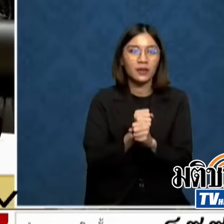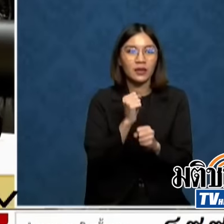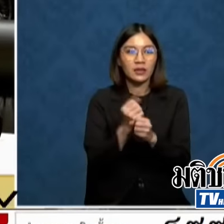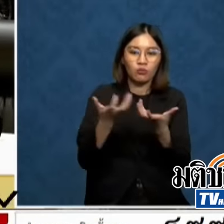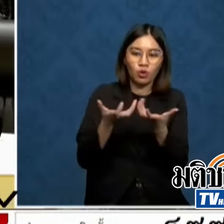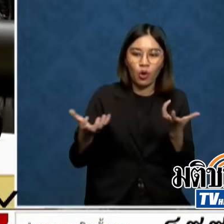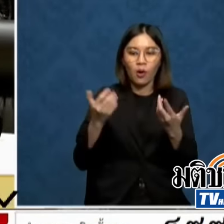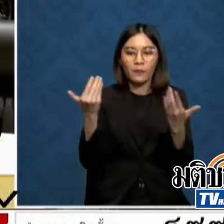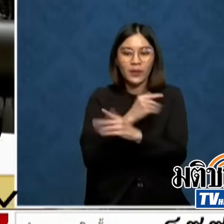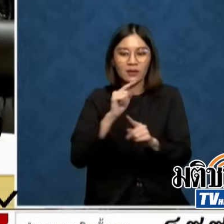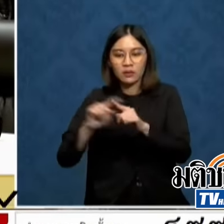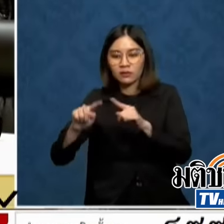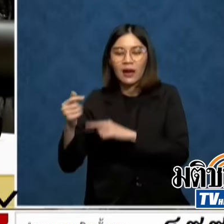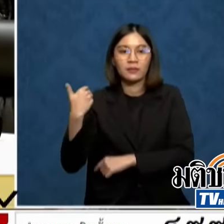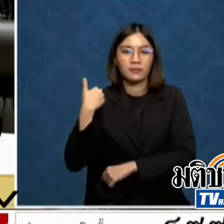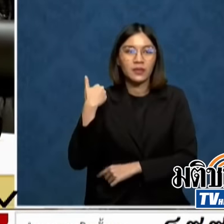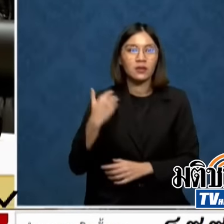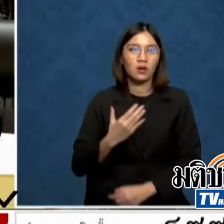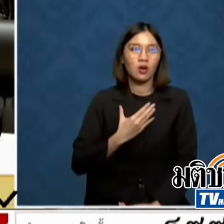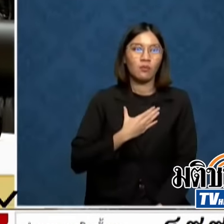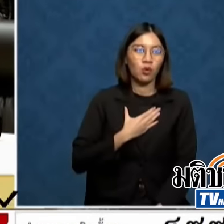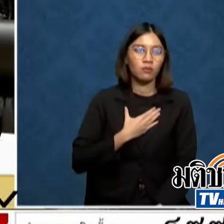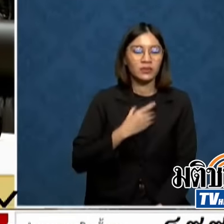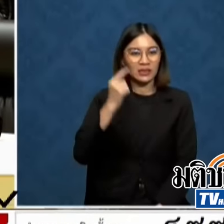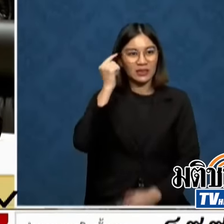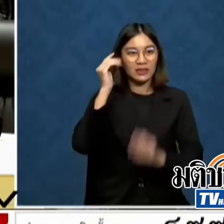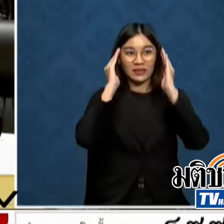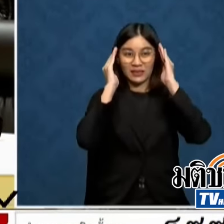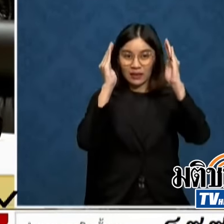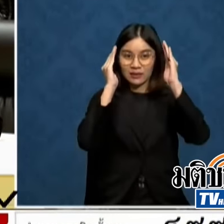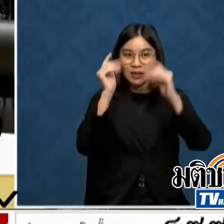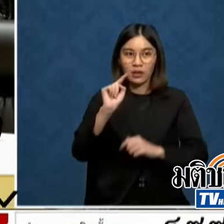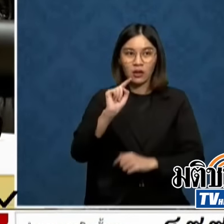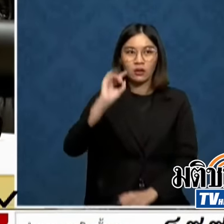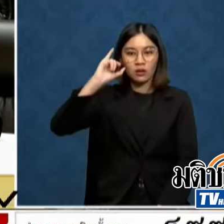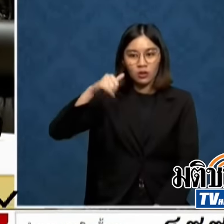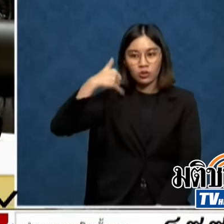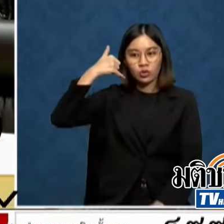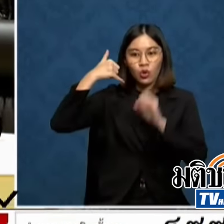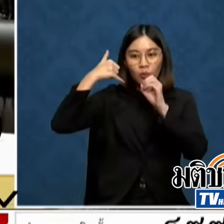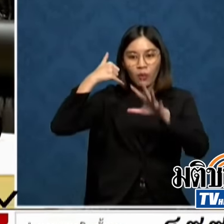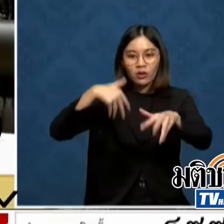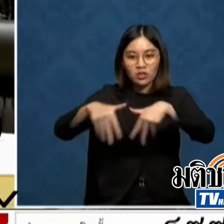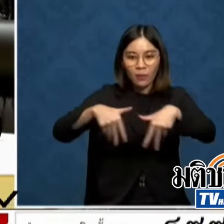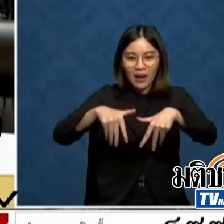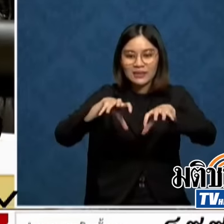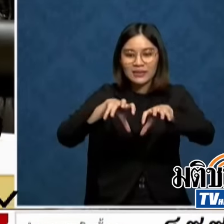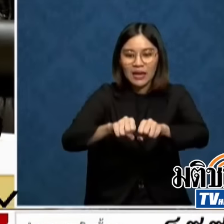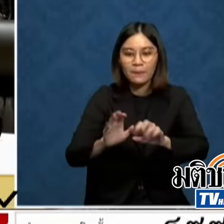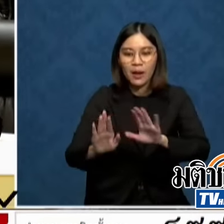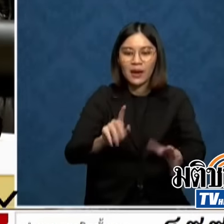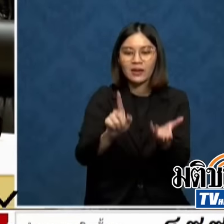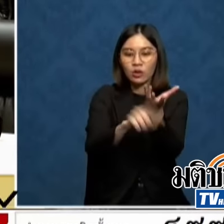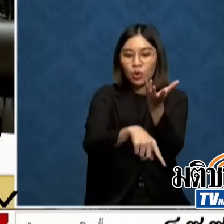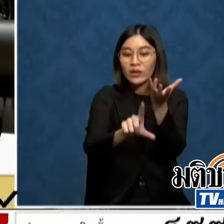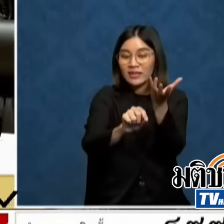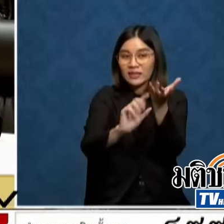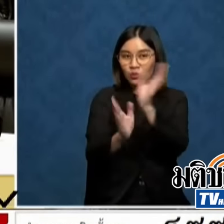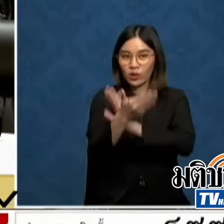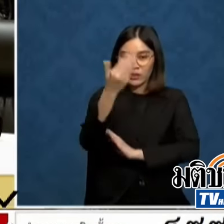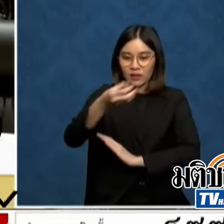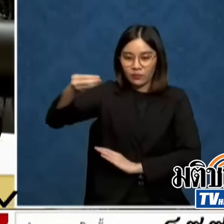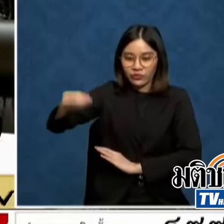ตภัณฑ์อะไรต่างๆเยอะแยะไปหมดผมเองก็มีความตั้งใจก็เลยโทรบอกชาวบ้านบอกช่วยจับมาสัก20โลได้ไหมเช้านี้